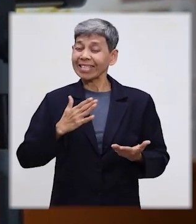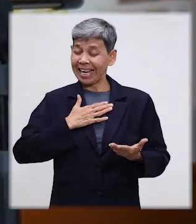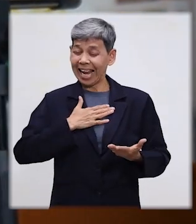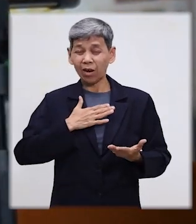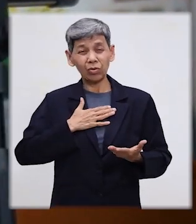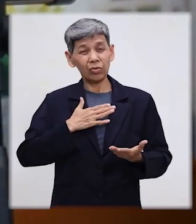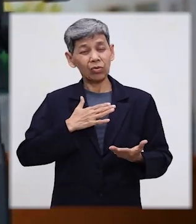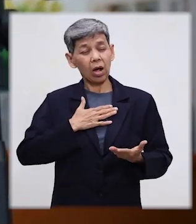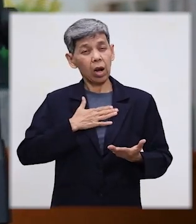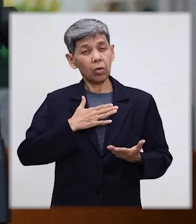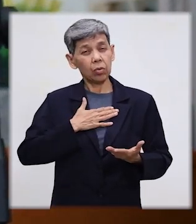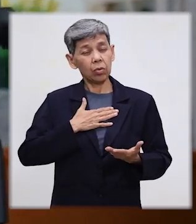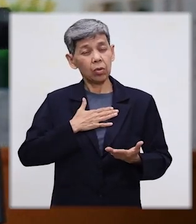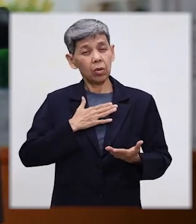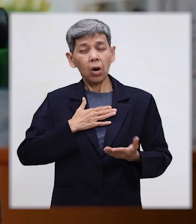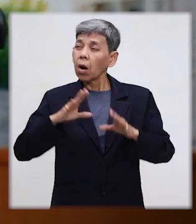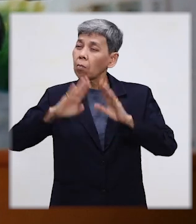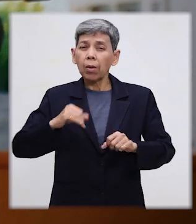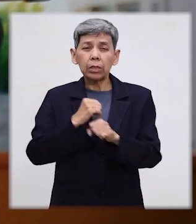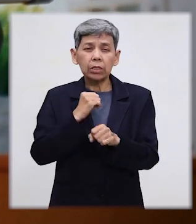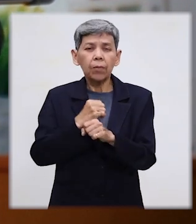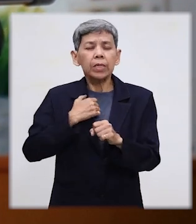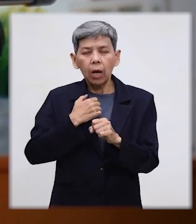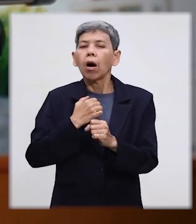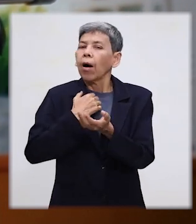สตอรี่ก็คือทุกวันนี้ที่